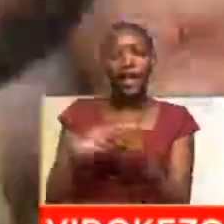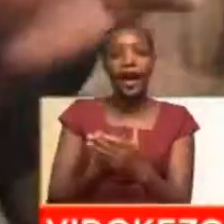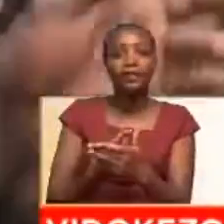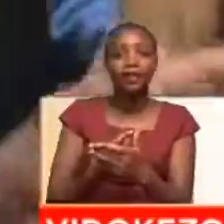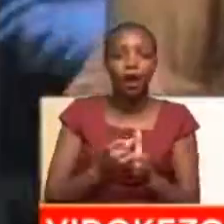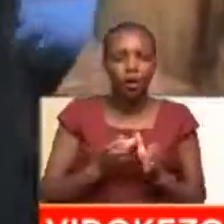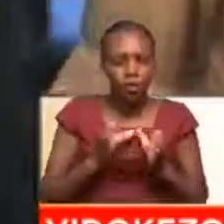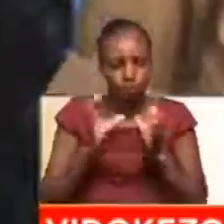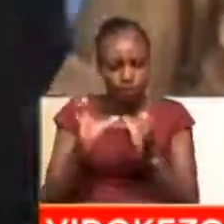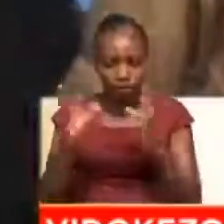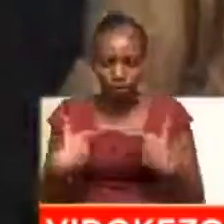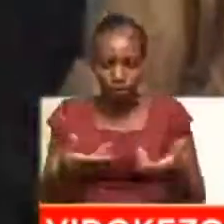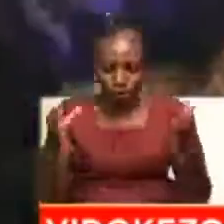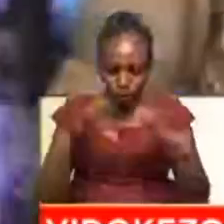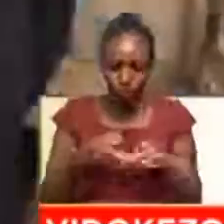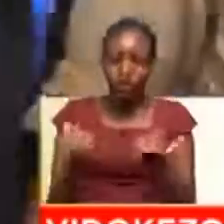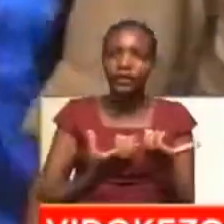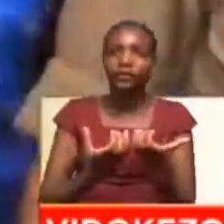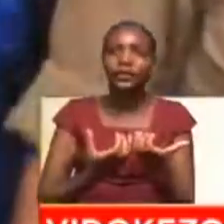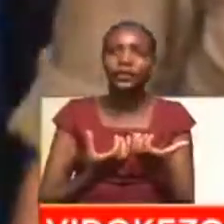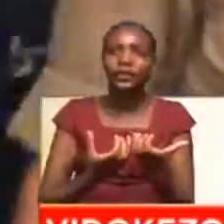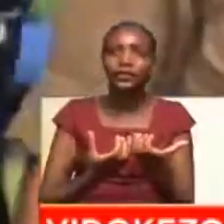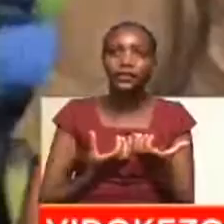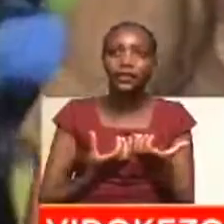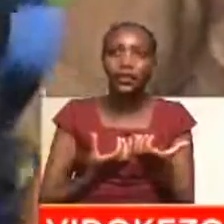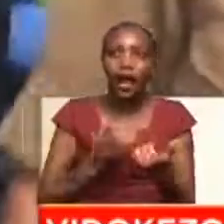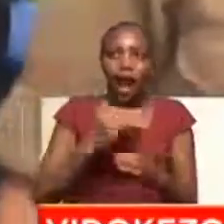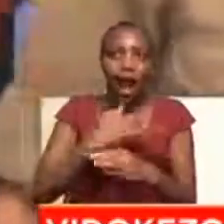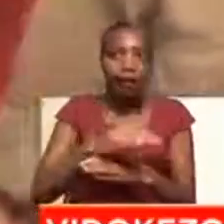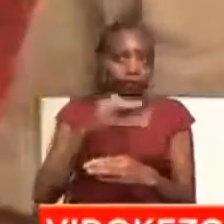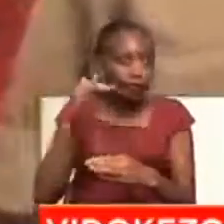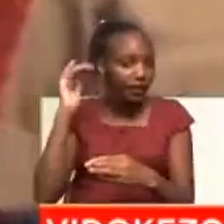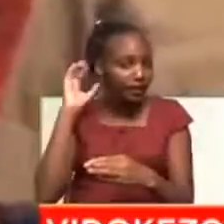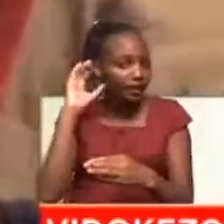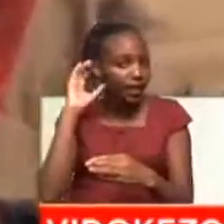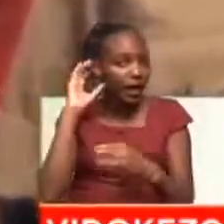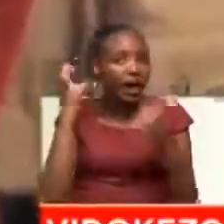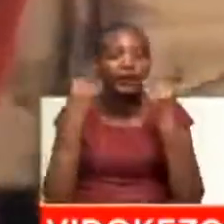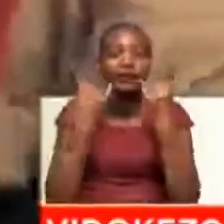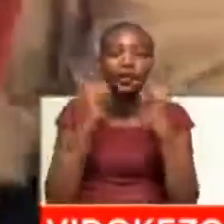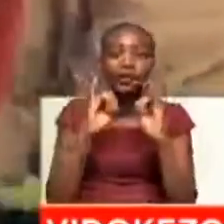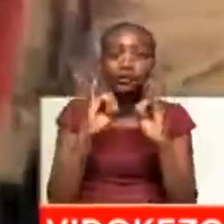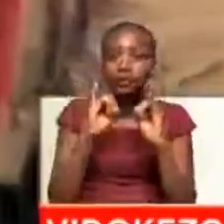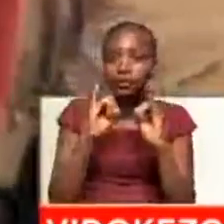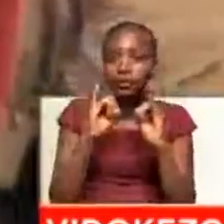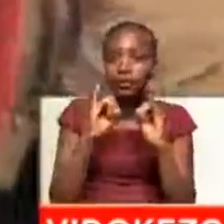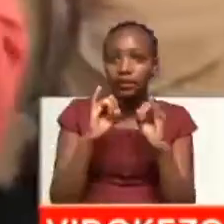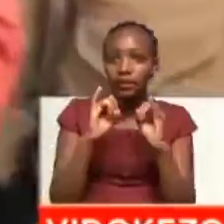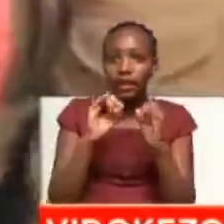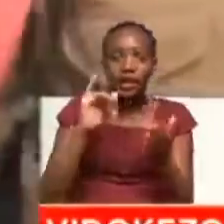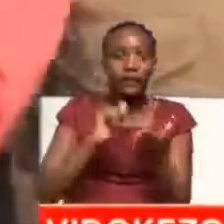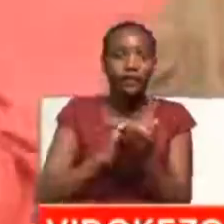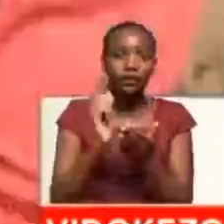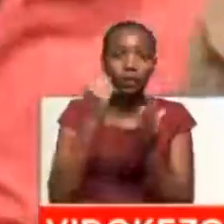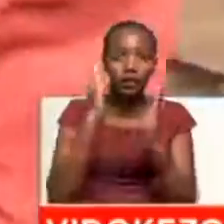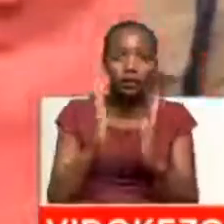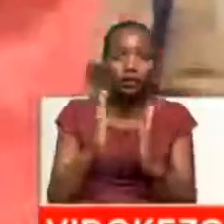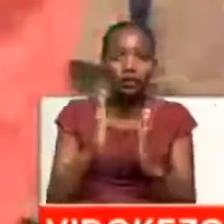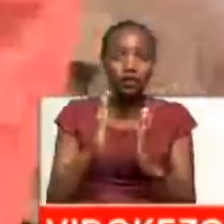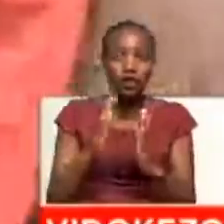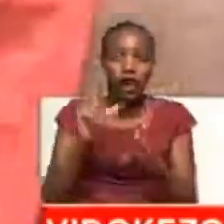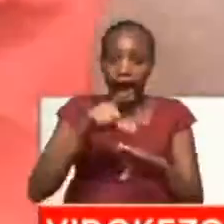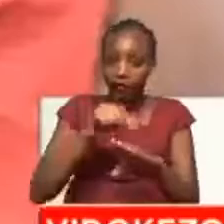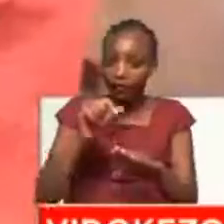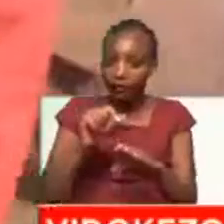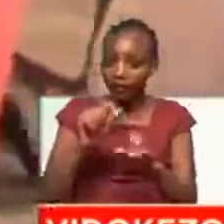wa Kisii kufunga biashara zao punde tu baada ya kusikia waziri wa afya ametangaza kuwa mwathiriwa mmoja wa ugonjwa wa corona anatoka